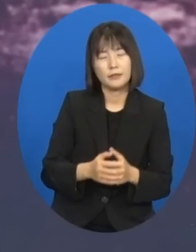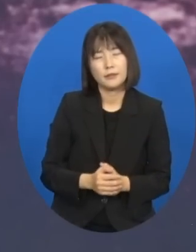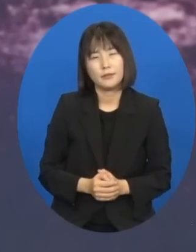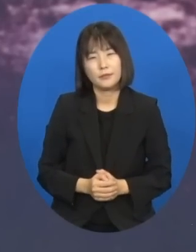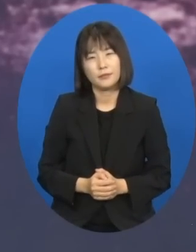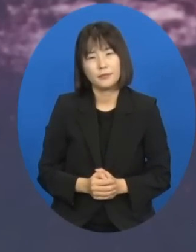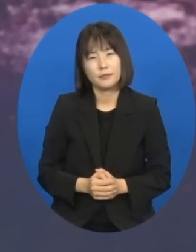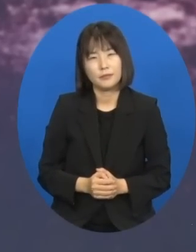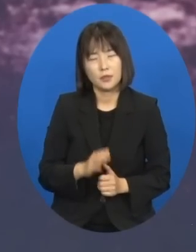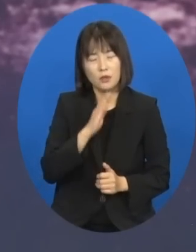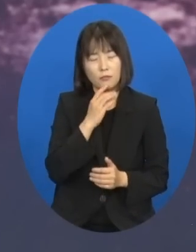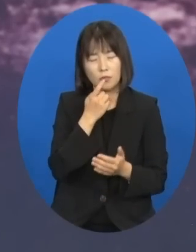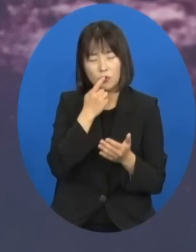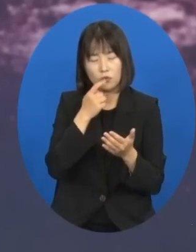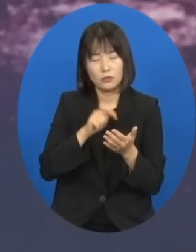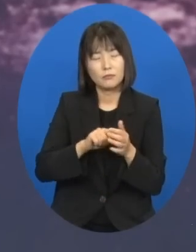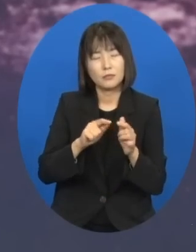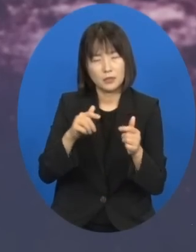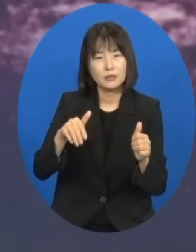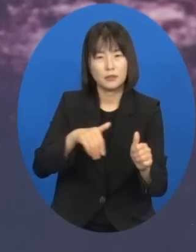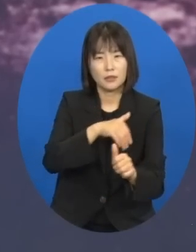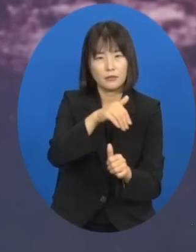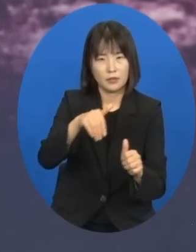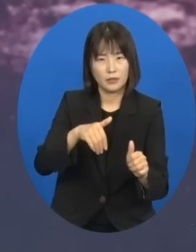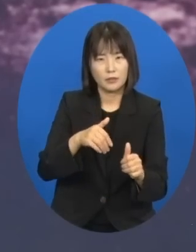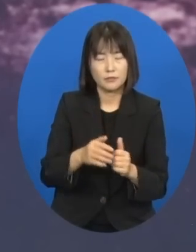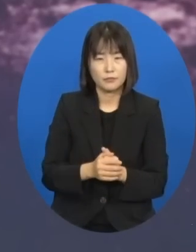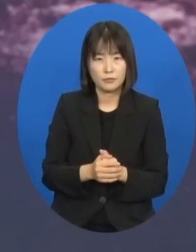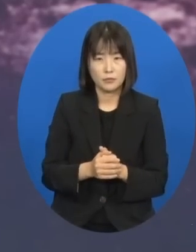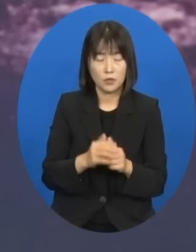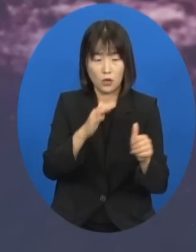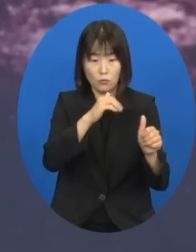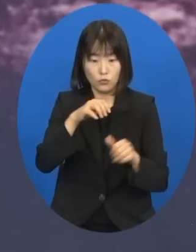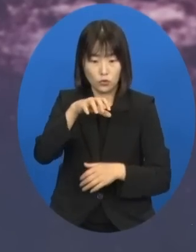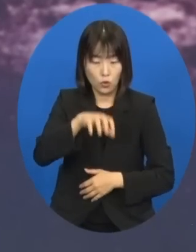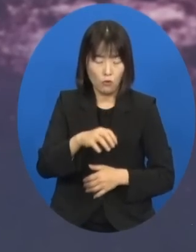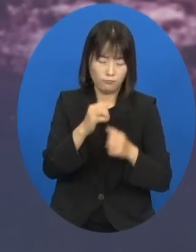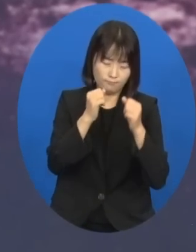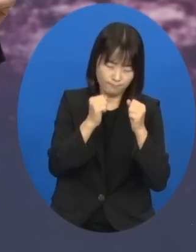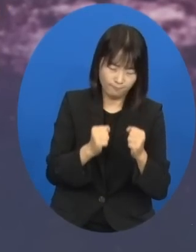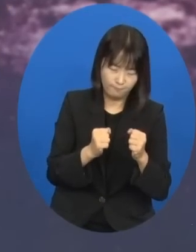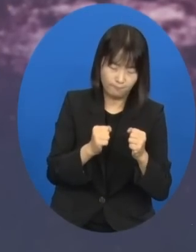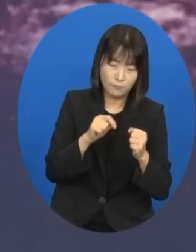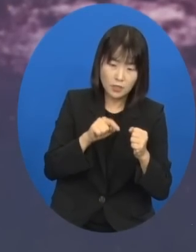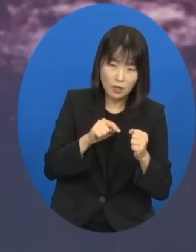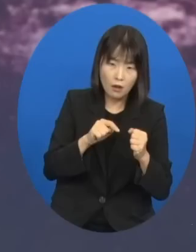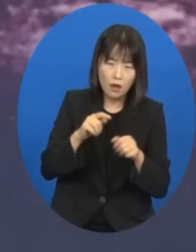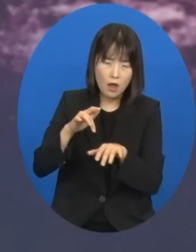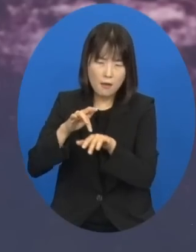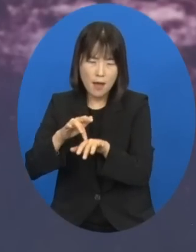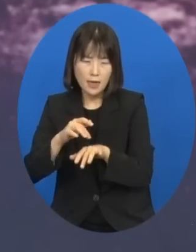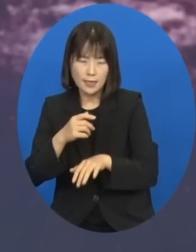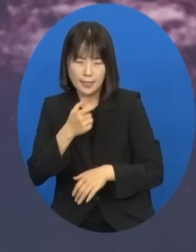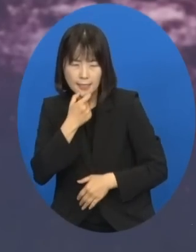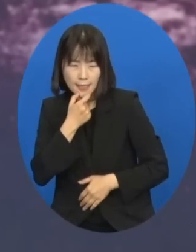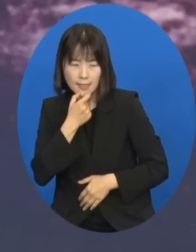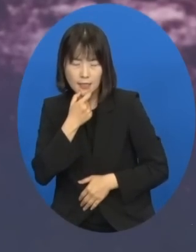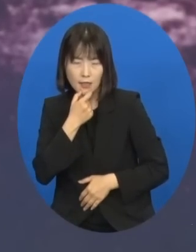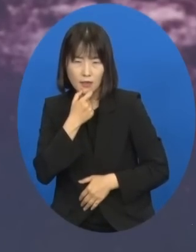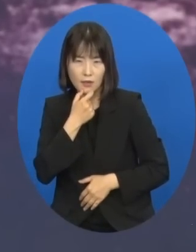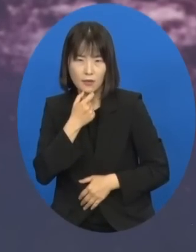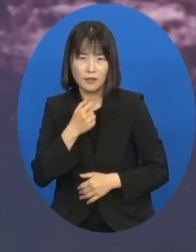여러분 쉽지 않습니다. 부르신 곳에 여러분 있는 거는 마귀가 너무 싫어하니까 그것이 사명인 걸 마귀도